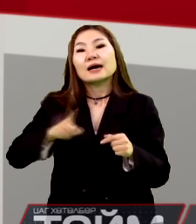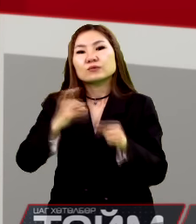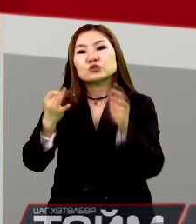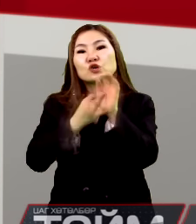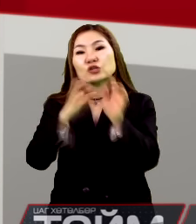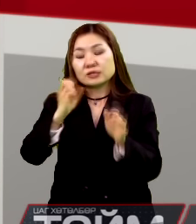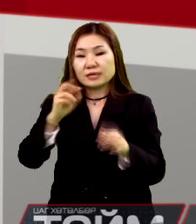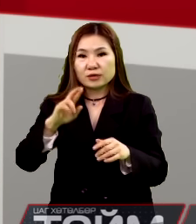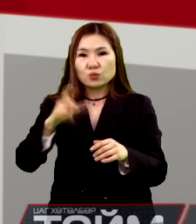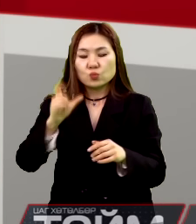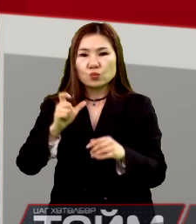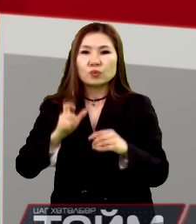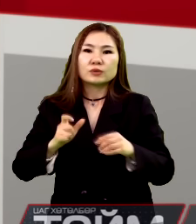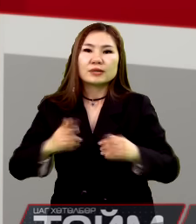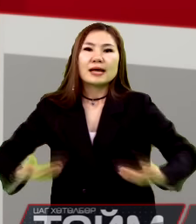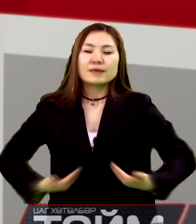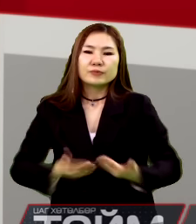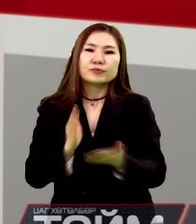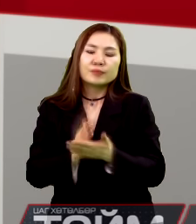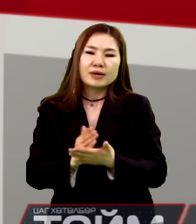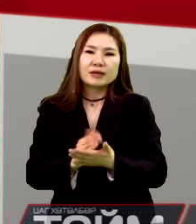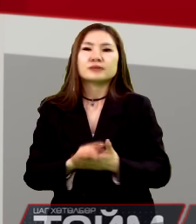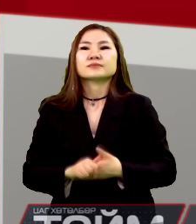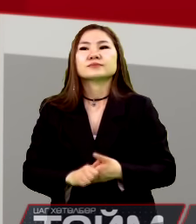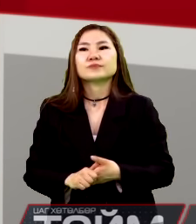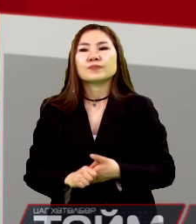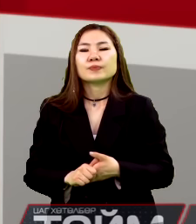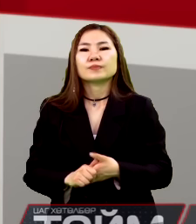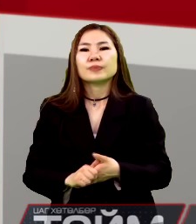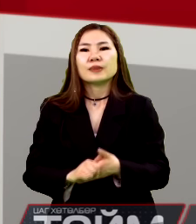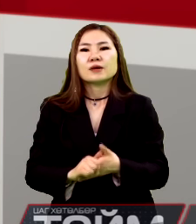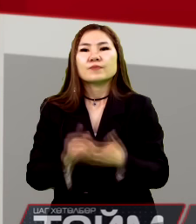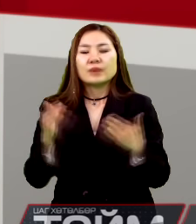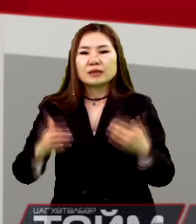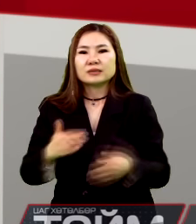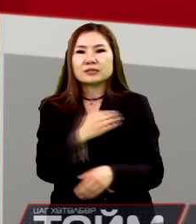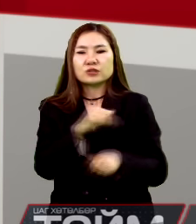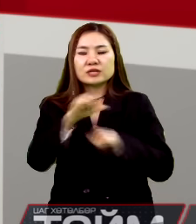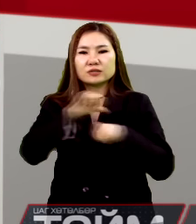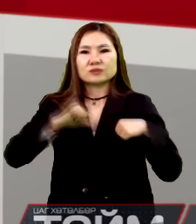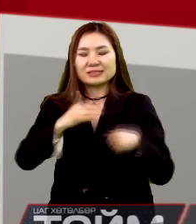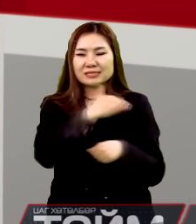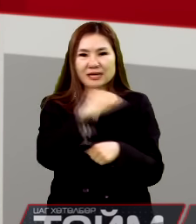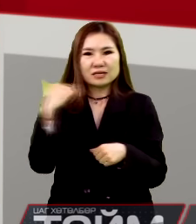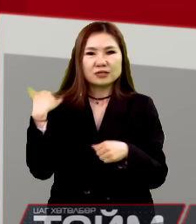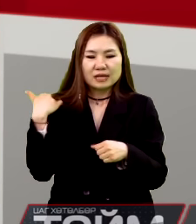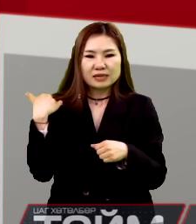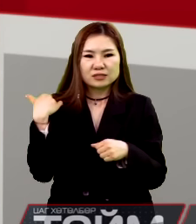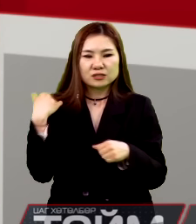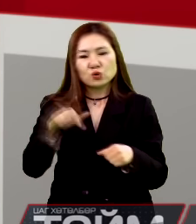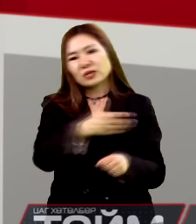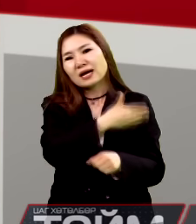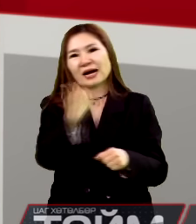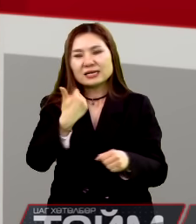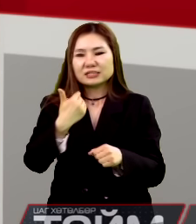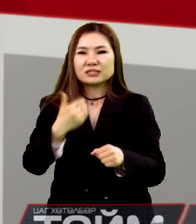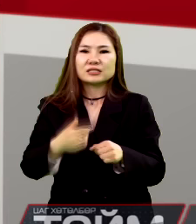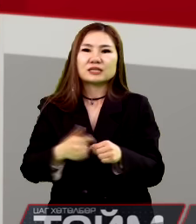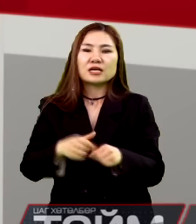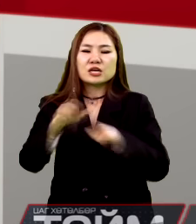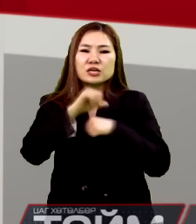7 болчиход шүү дээ. Тэгээд ингээд амьдрал одоо бас тийм сайнгүй байна. Энд дарга нар одоо гарч ин ард түмний амьдралтай танилцаач ээ гэж ер